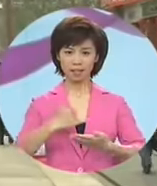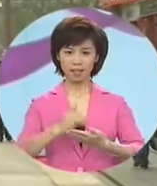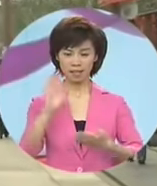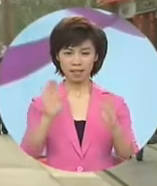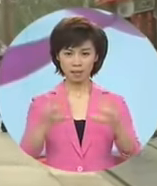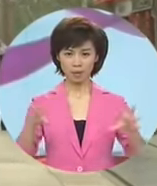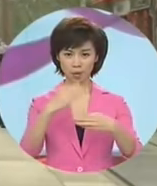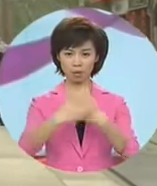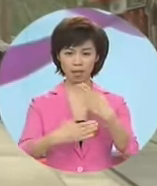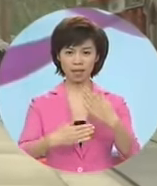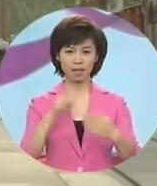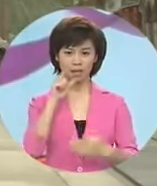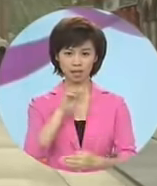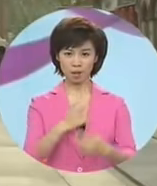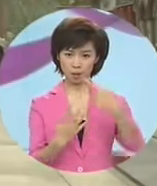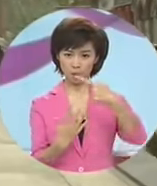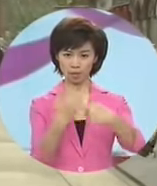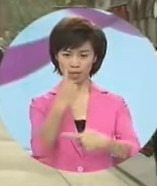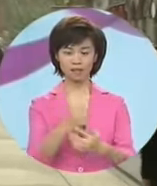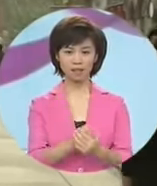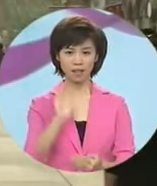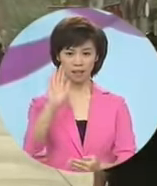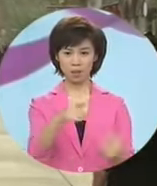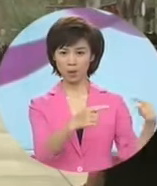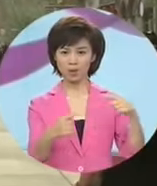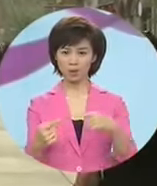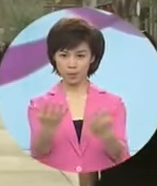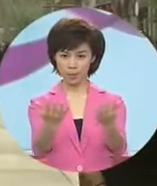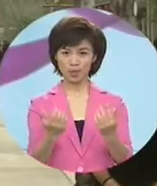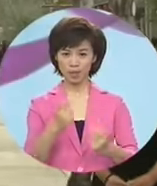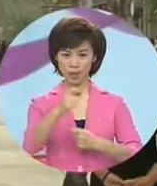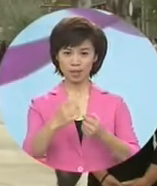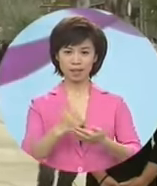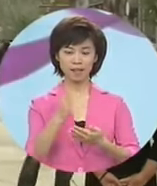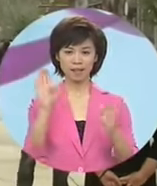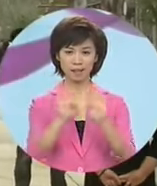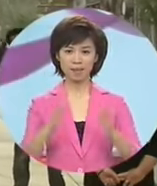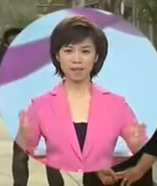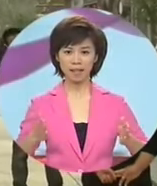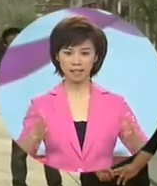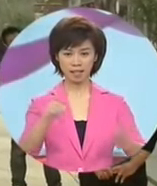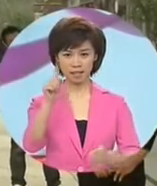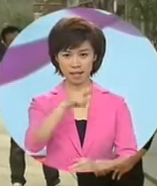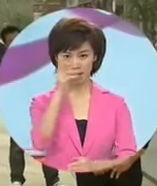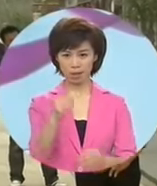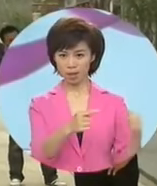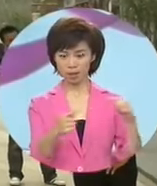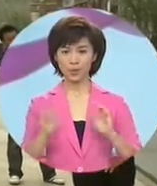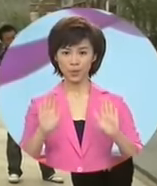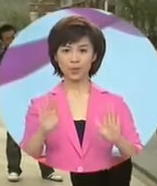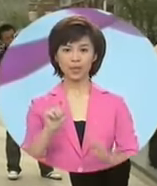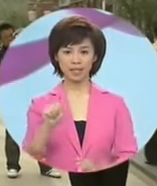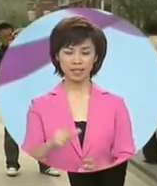划总面积的1/5，未来还可启动招商的区域将随着前门大街商业区修缮整治工程的深度推进逐步扩